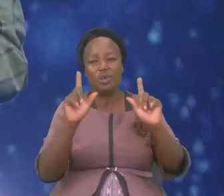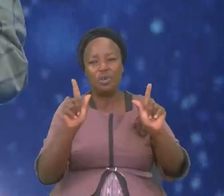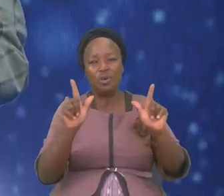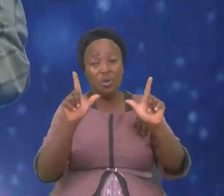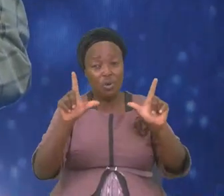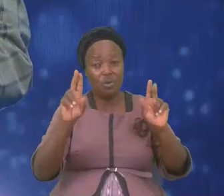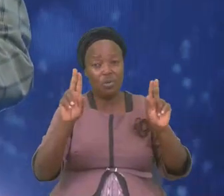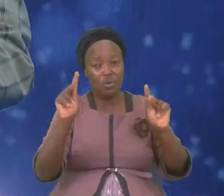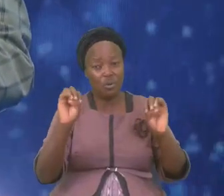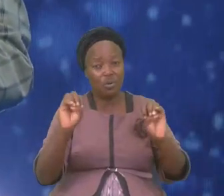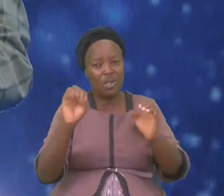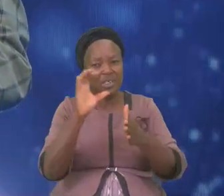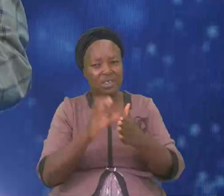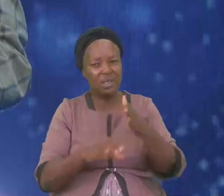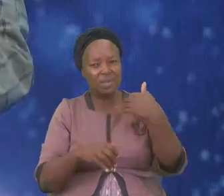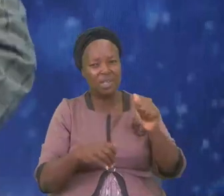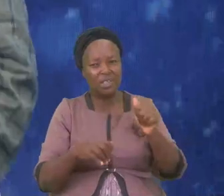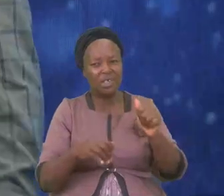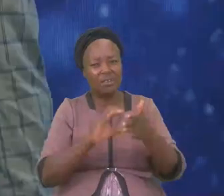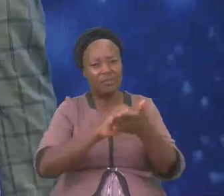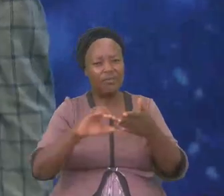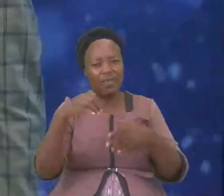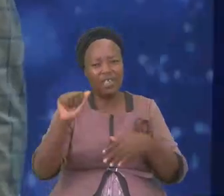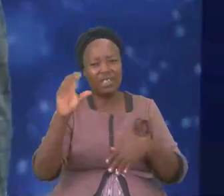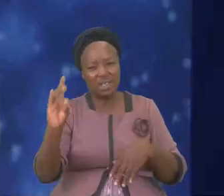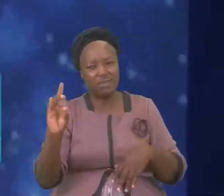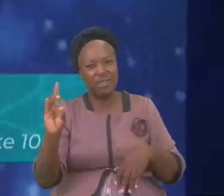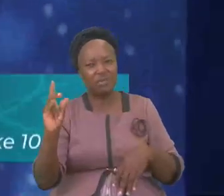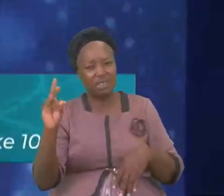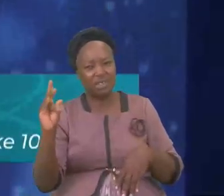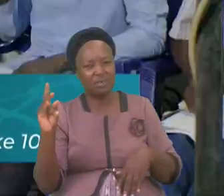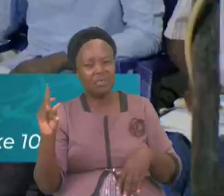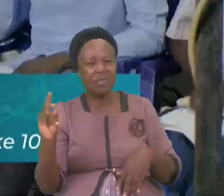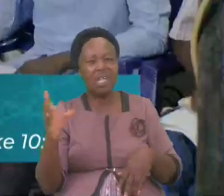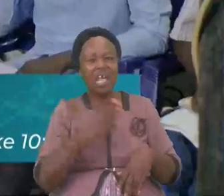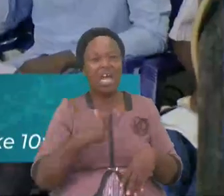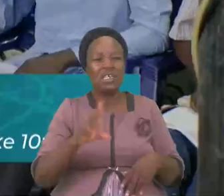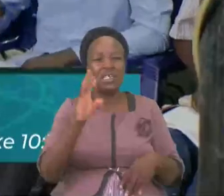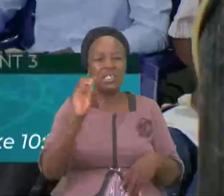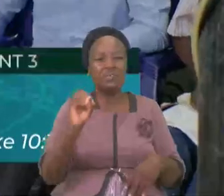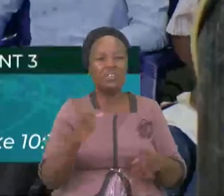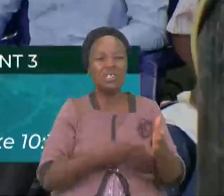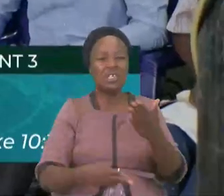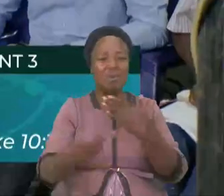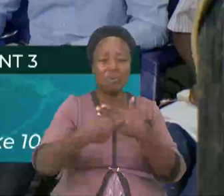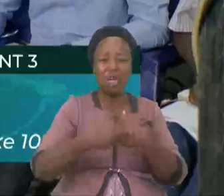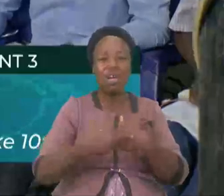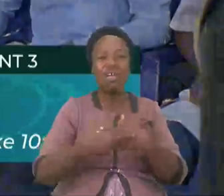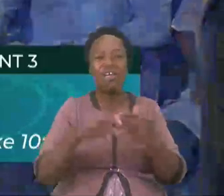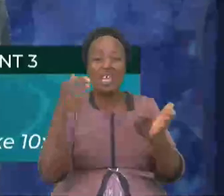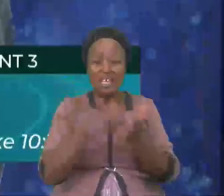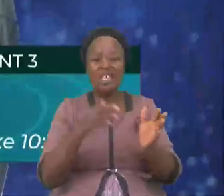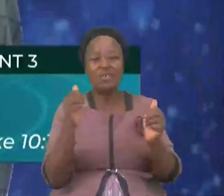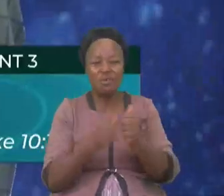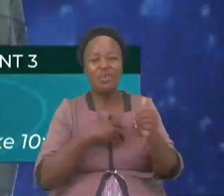verset 17. Les 70 revinrent avec joie. Tu repartiras à la maison